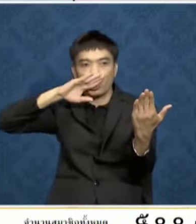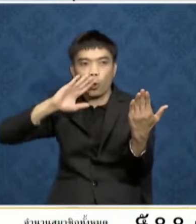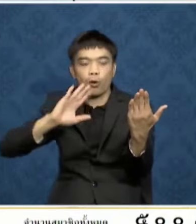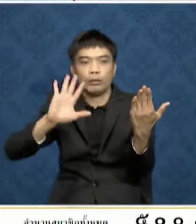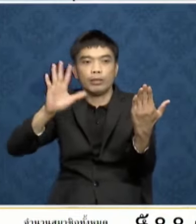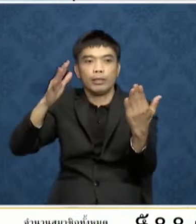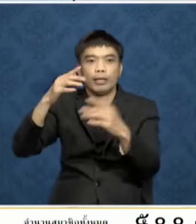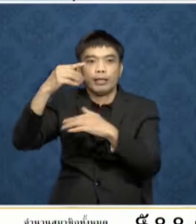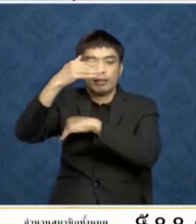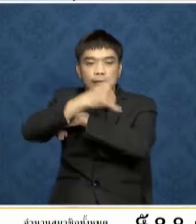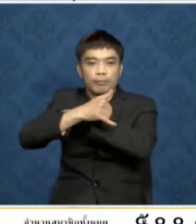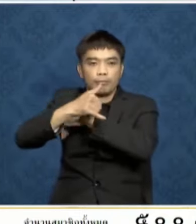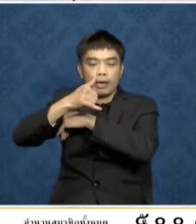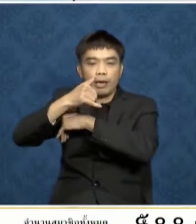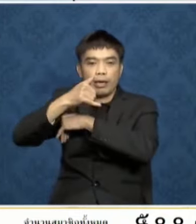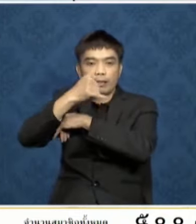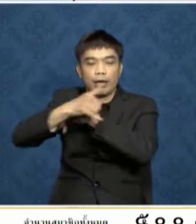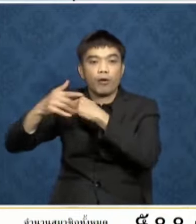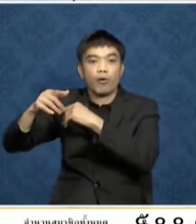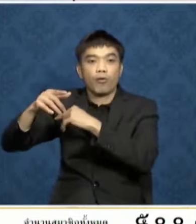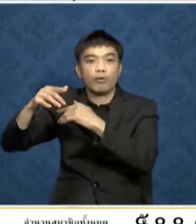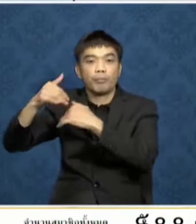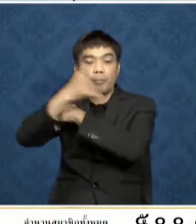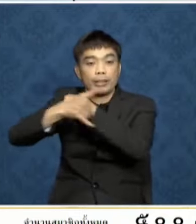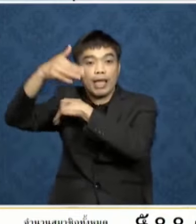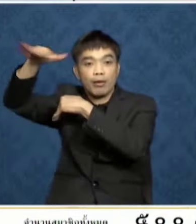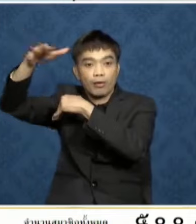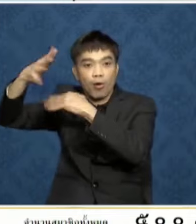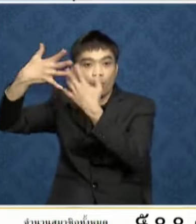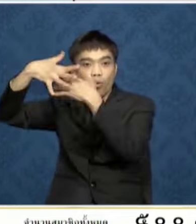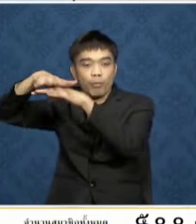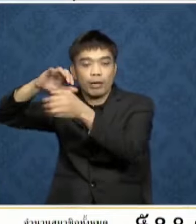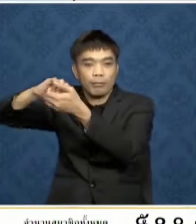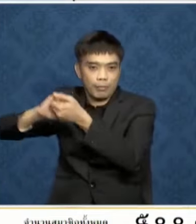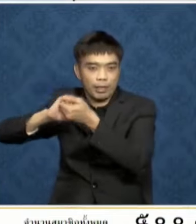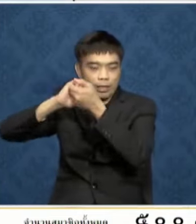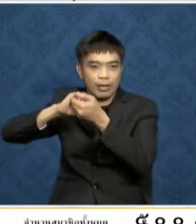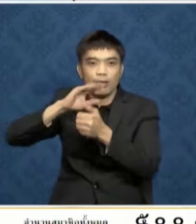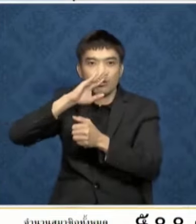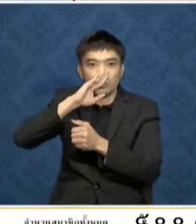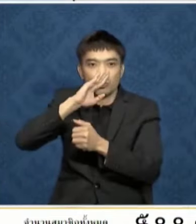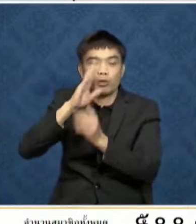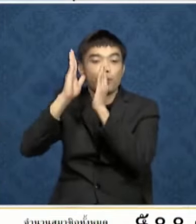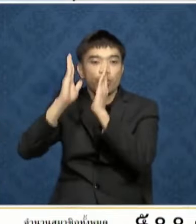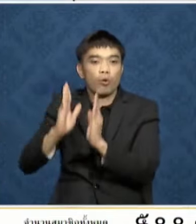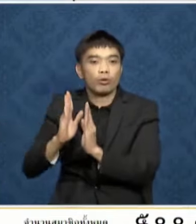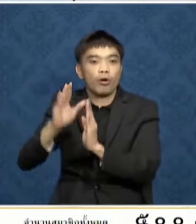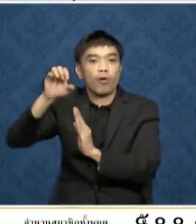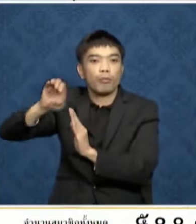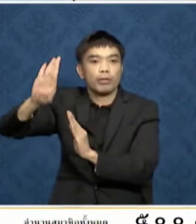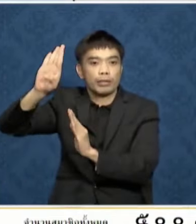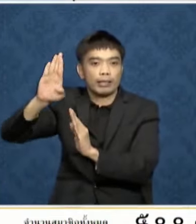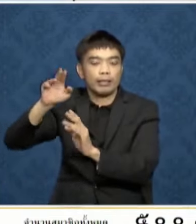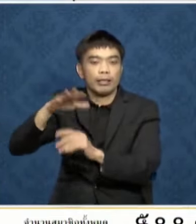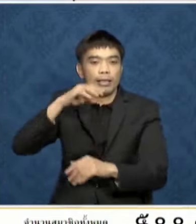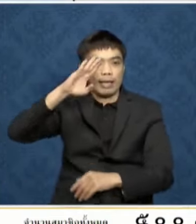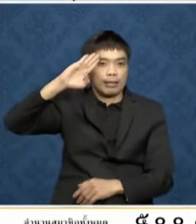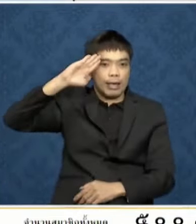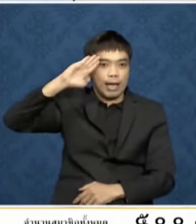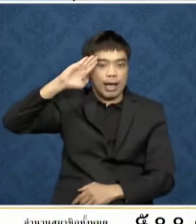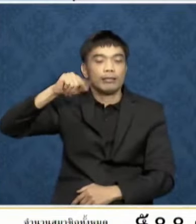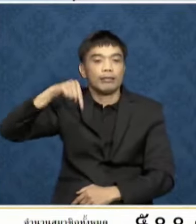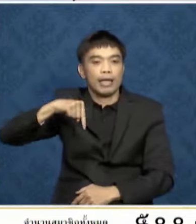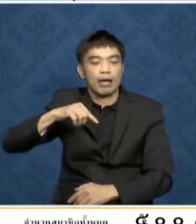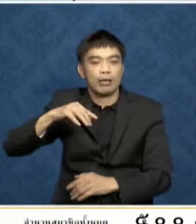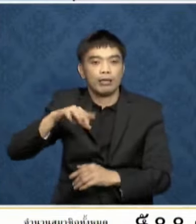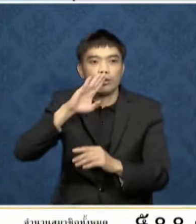ัฒนาร่มกนกบริษัท Airbusองฟรั่เศษแต่กมีขอจำกดเพราะเปดาวเทีมที่ใช้สำรบพลลเรือนทำใหกองทพของเราได้โตาในกใช้งาน